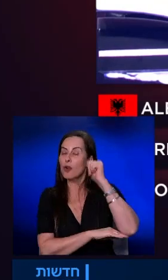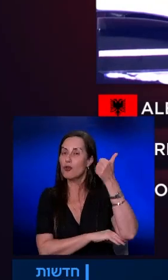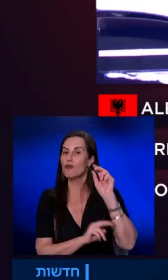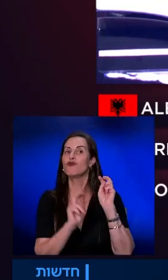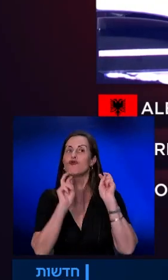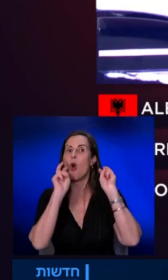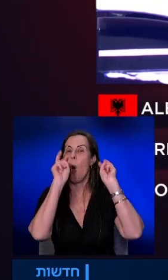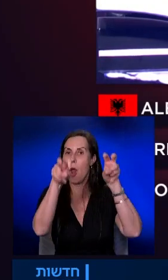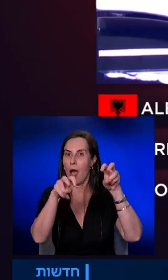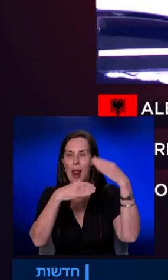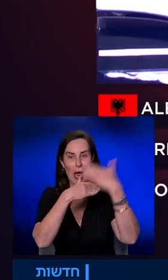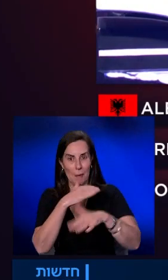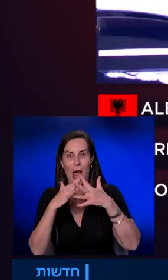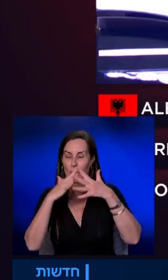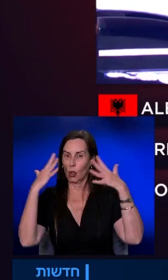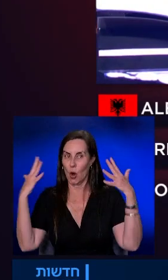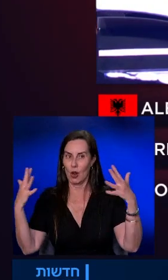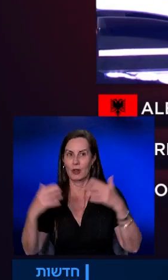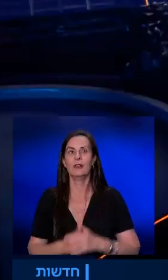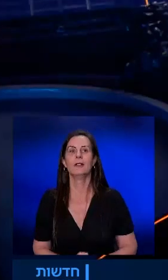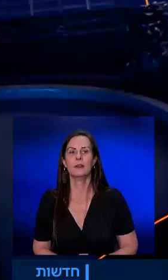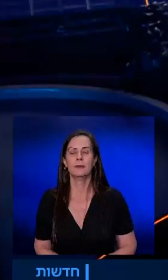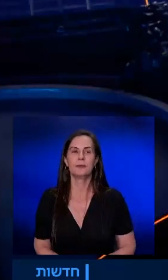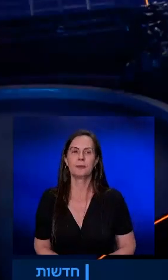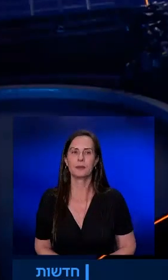to secure a place in the grand final is